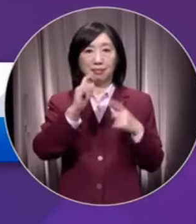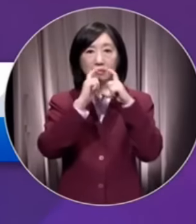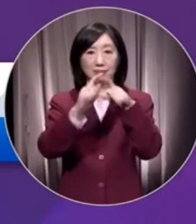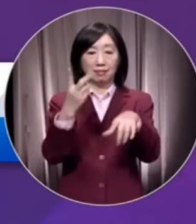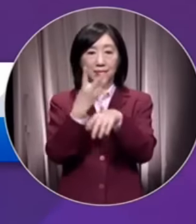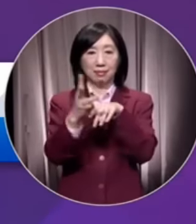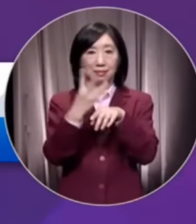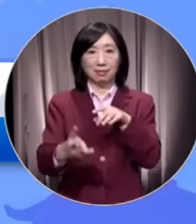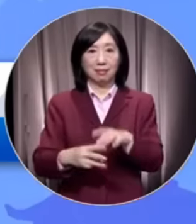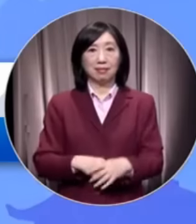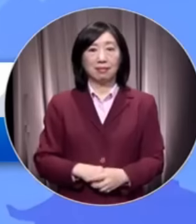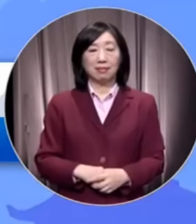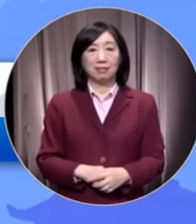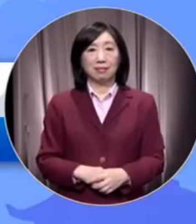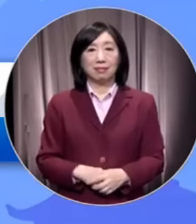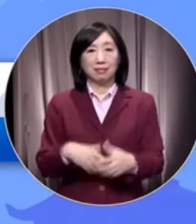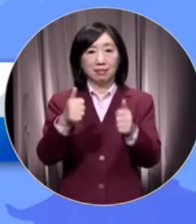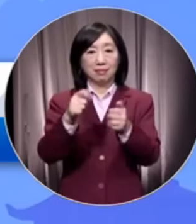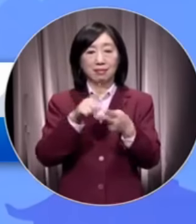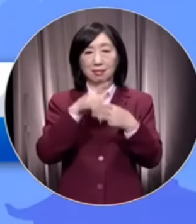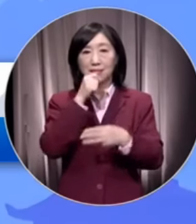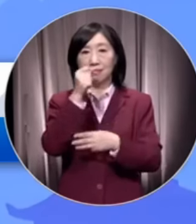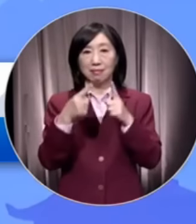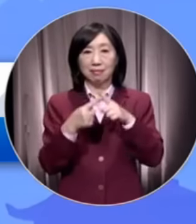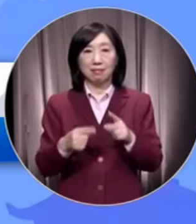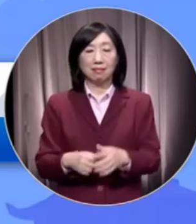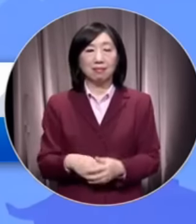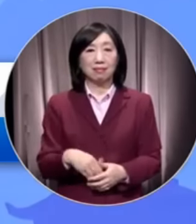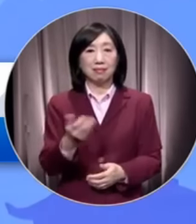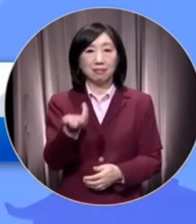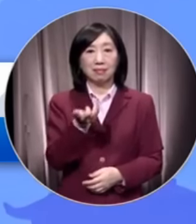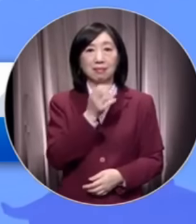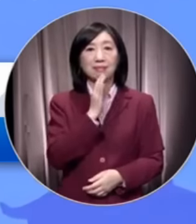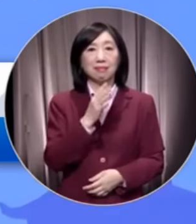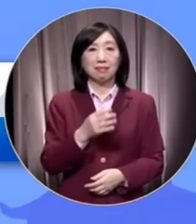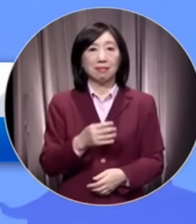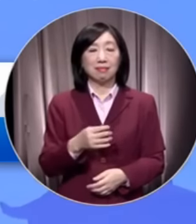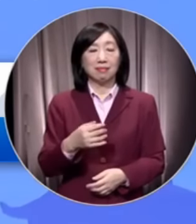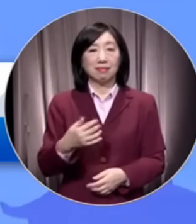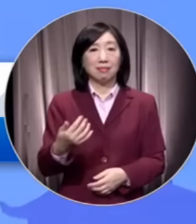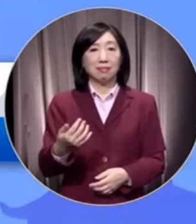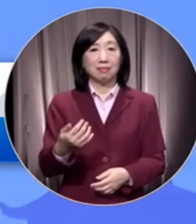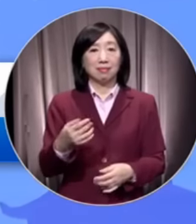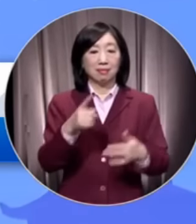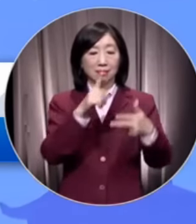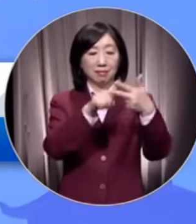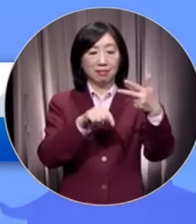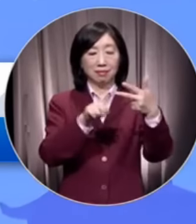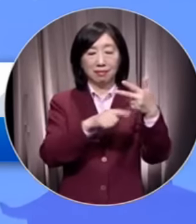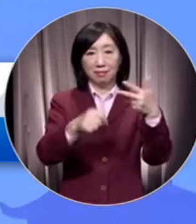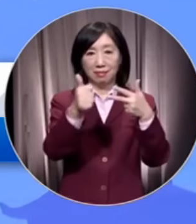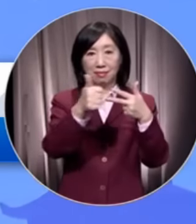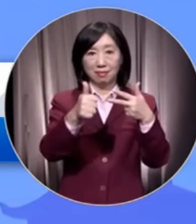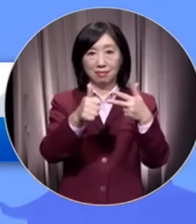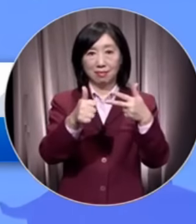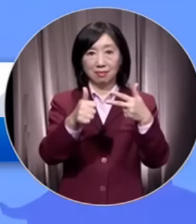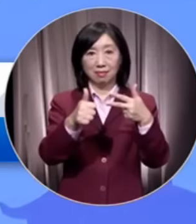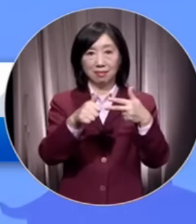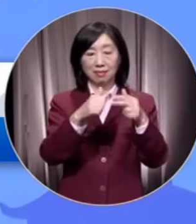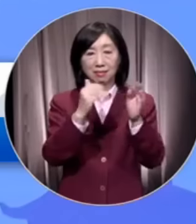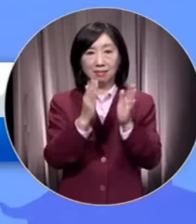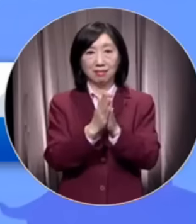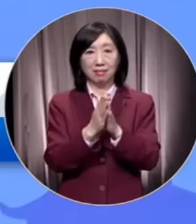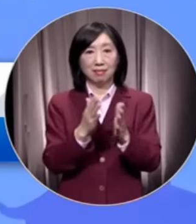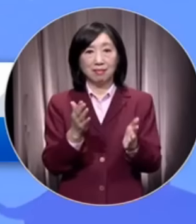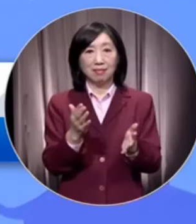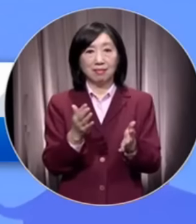间3分钟。 谢谢主持人。刚才的几个问题，朱主席都选择去答